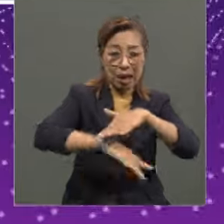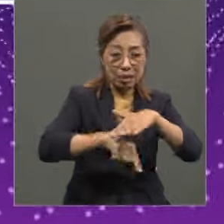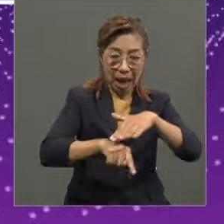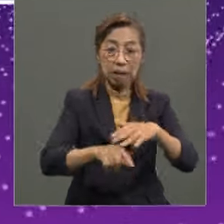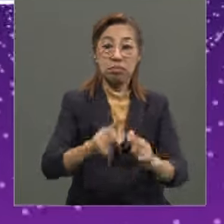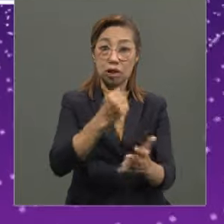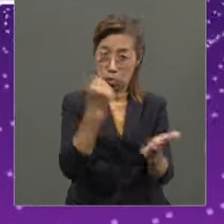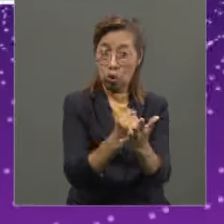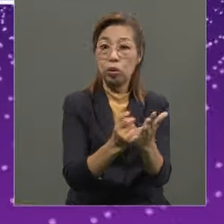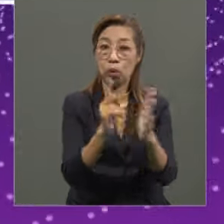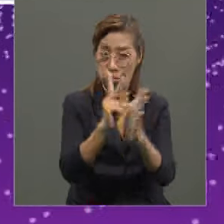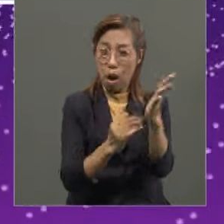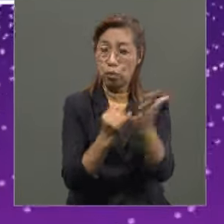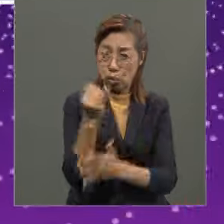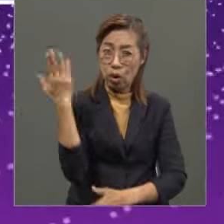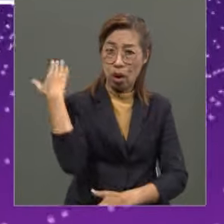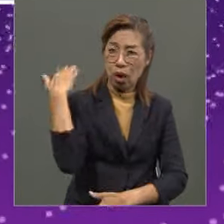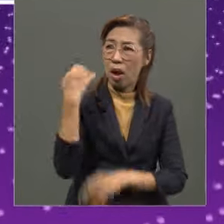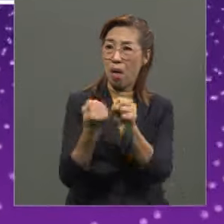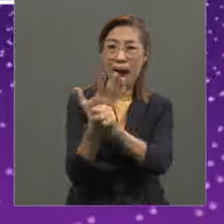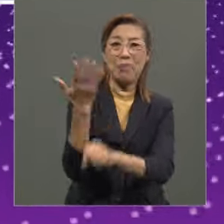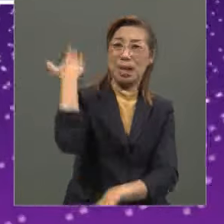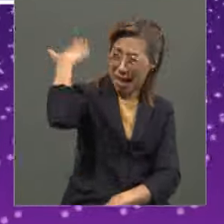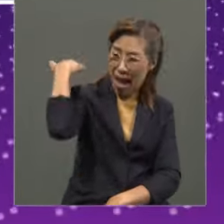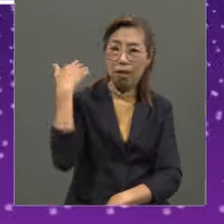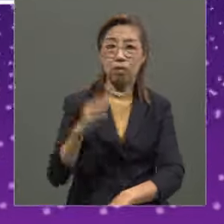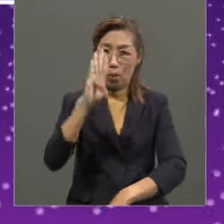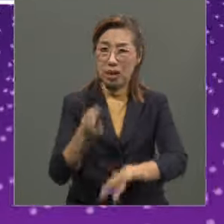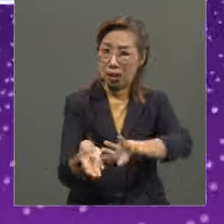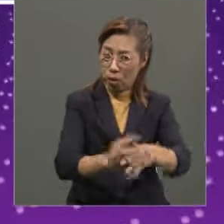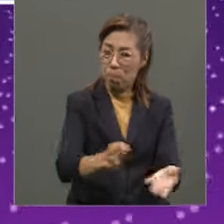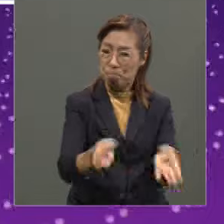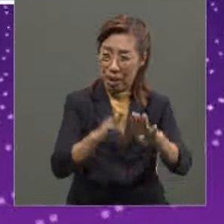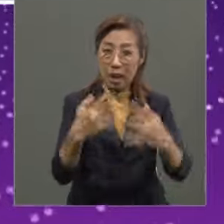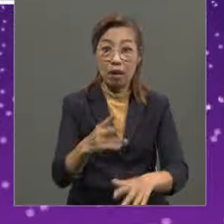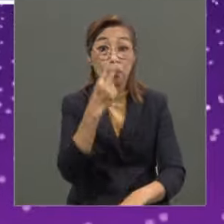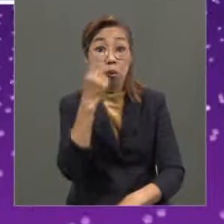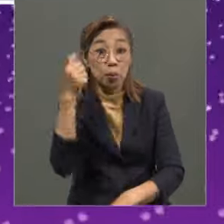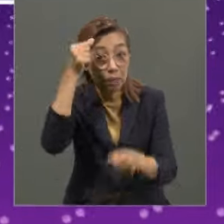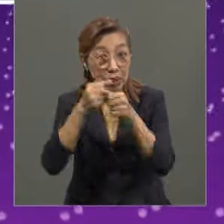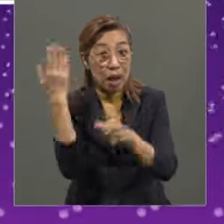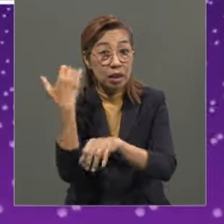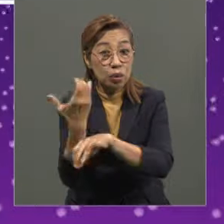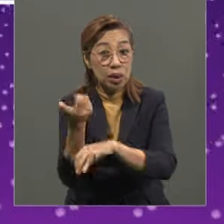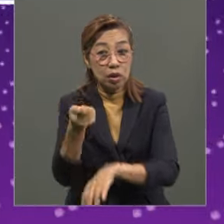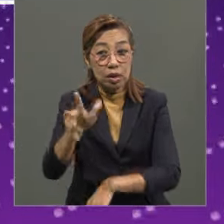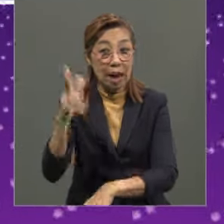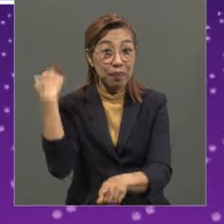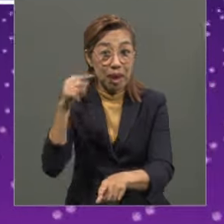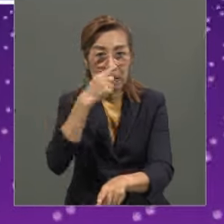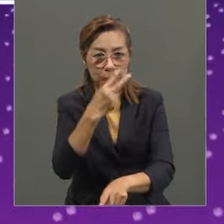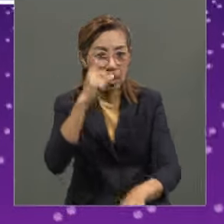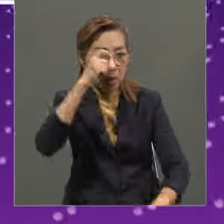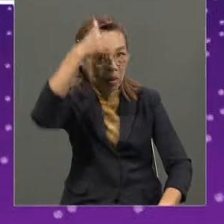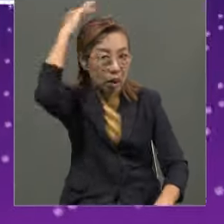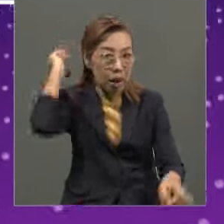องทั้งหมดแล้วเคลียร์จบไปตั้งแต่5ปีก่อนแล้วแล้ววันนั้นในรายการถ้าใครดูรายการเนี่ยเขาจะบอกว่าเอ๊ะคุณอัจฉริยะเนี่ยตอบ